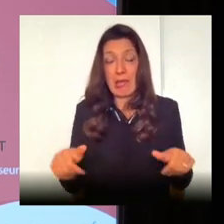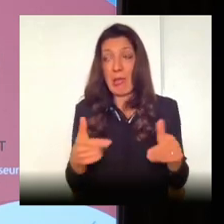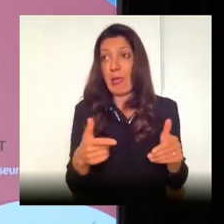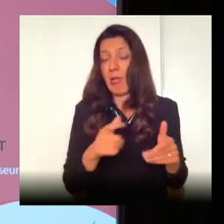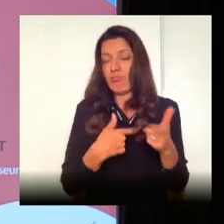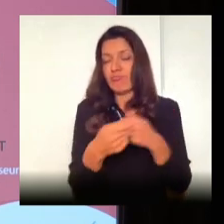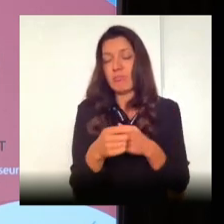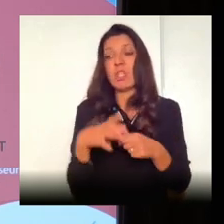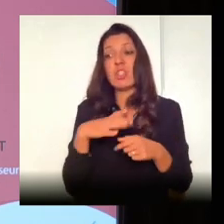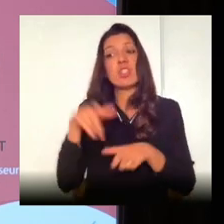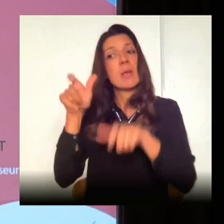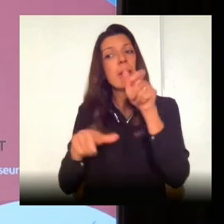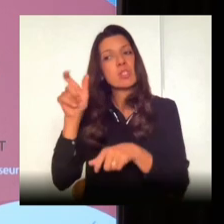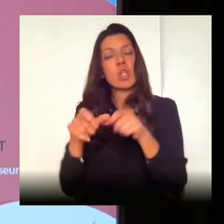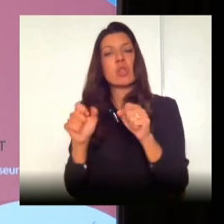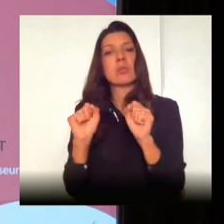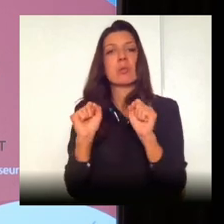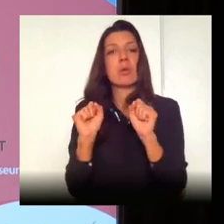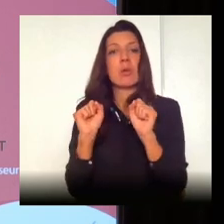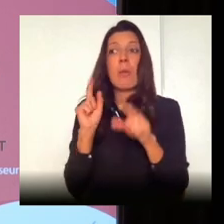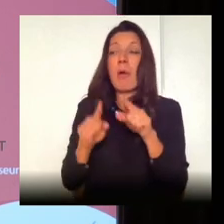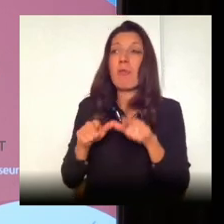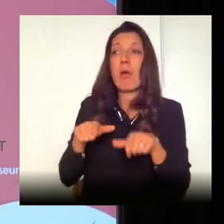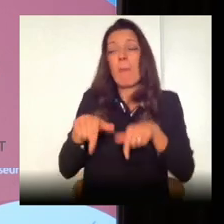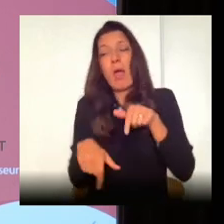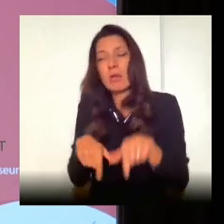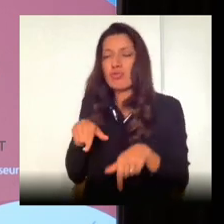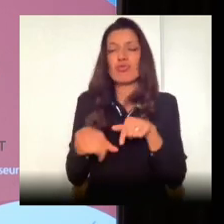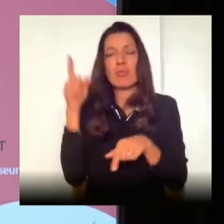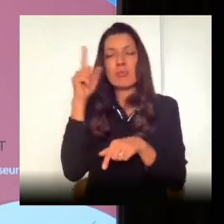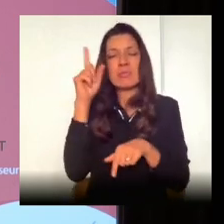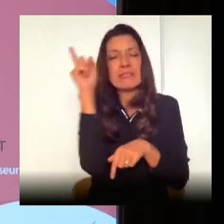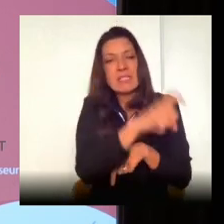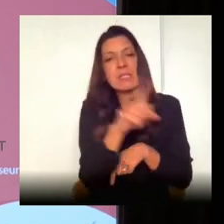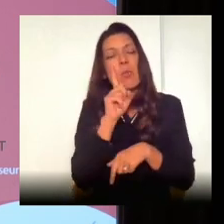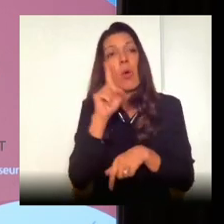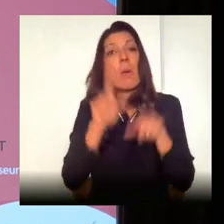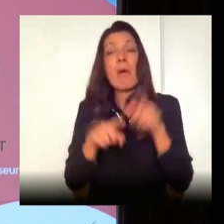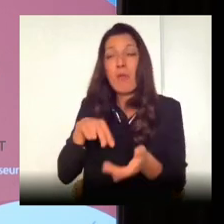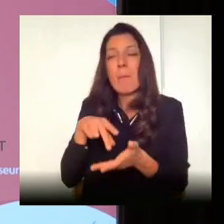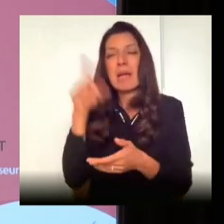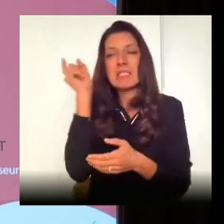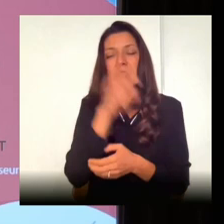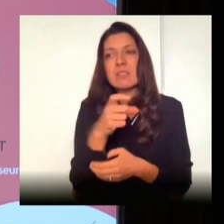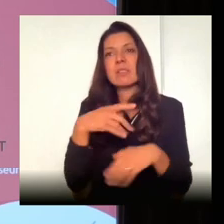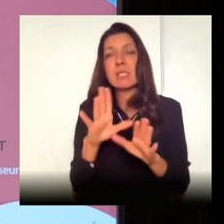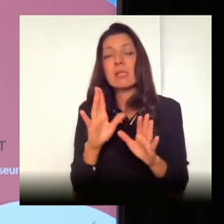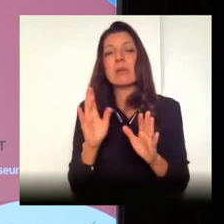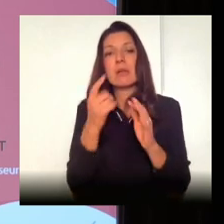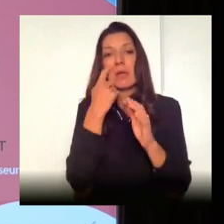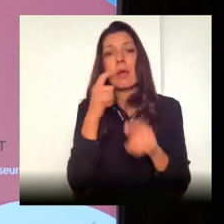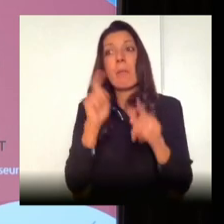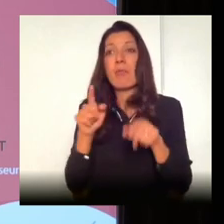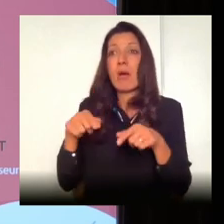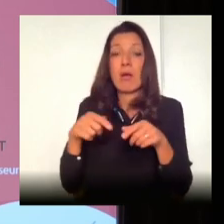des personnes qui marchent difficilement. Parce que quelquefois, il y a des gens qui se donnent beaucoup, beaucoup de mal pour aller